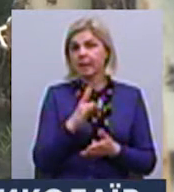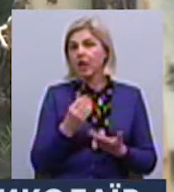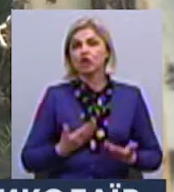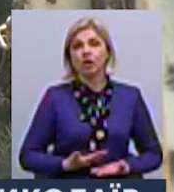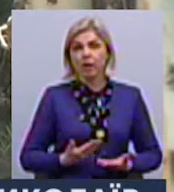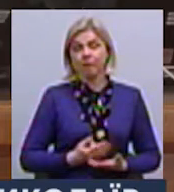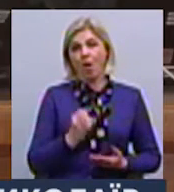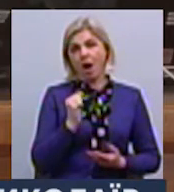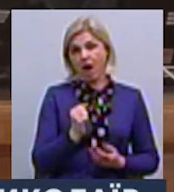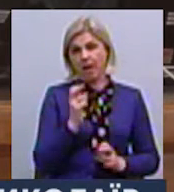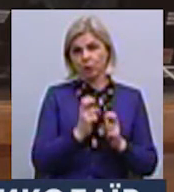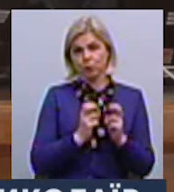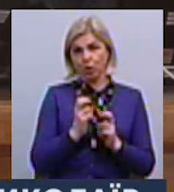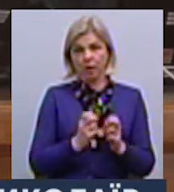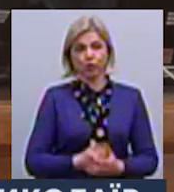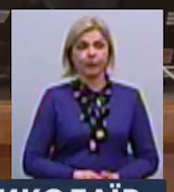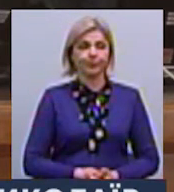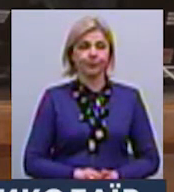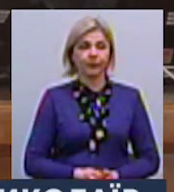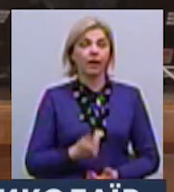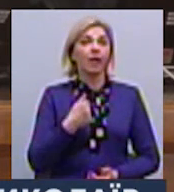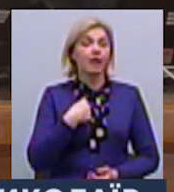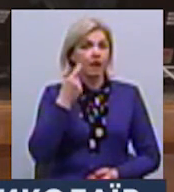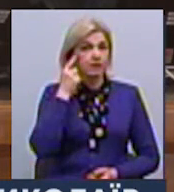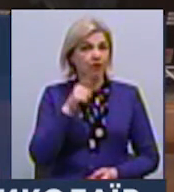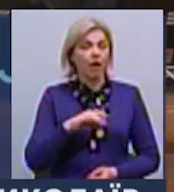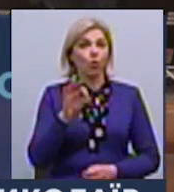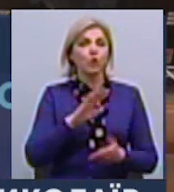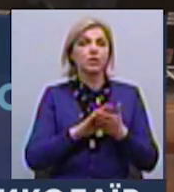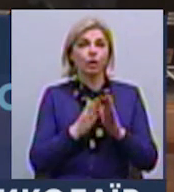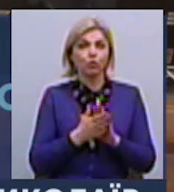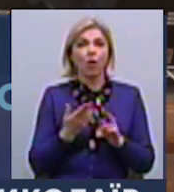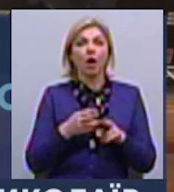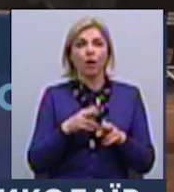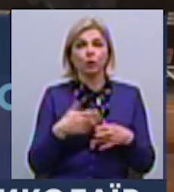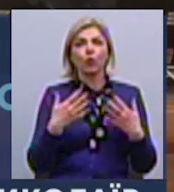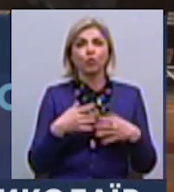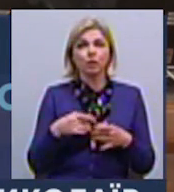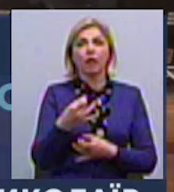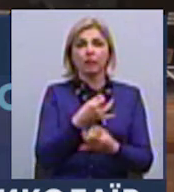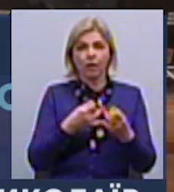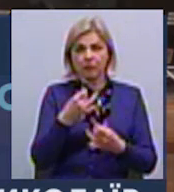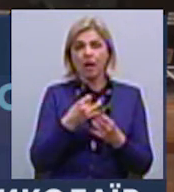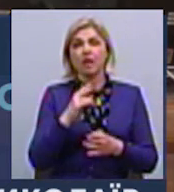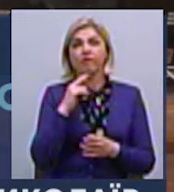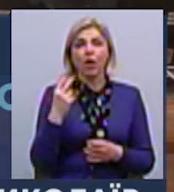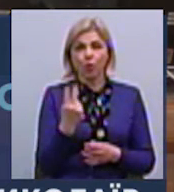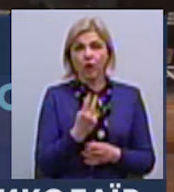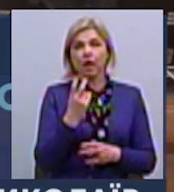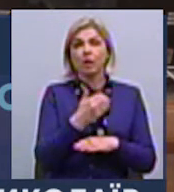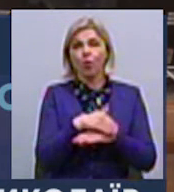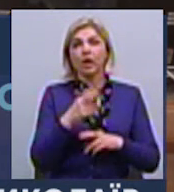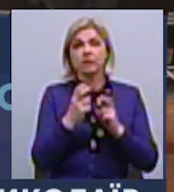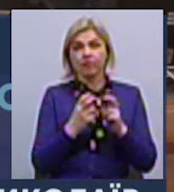а індустріальної. Я, знаючи про ситуацію, яка вже 2 роки в нас точиться навколо Заводської, 35, запропонував їм, що